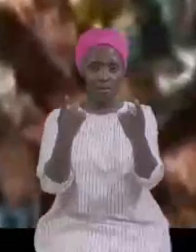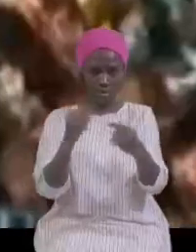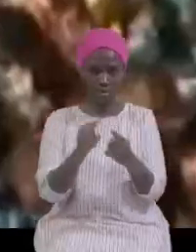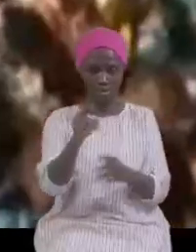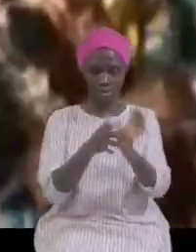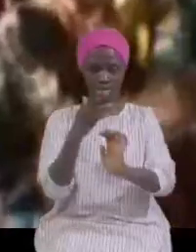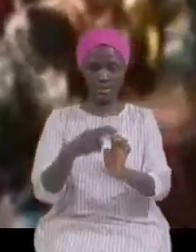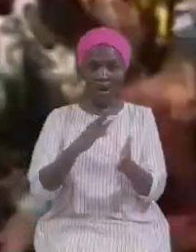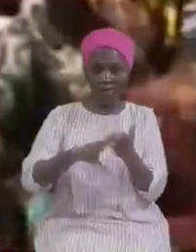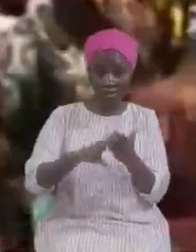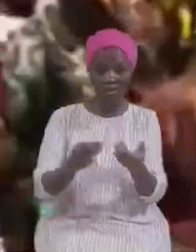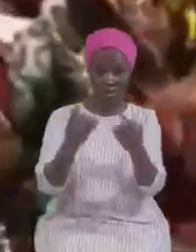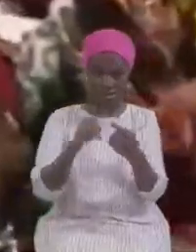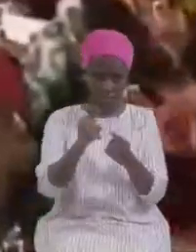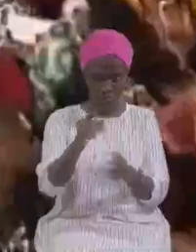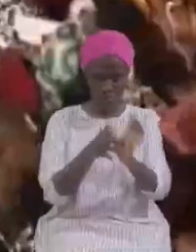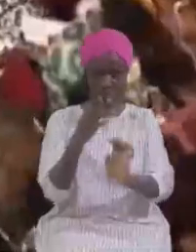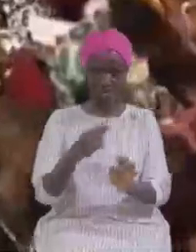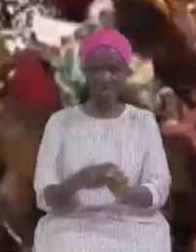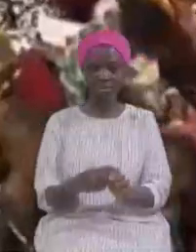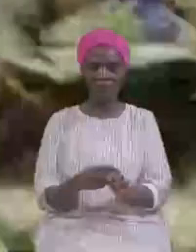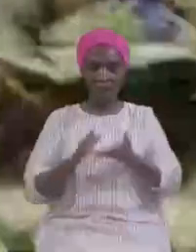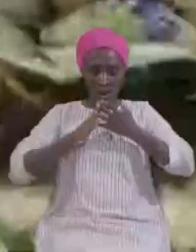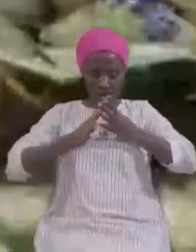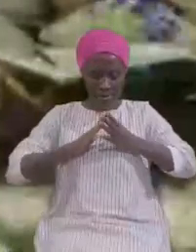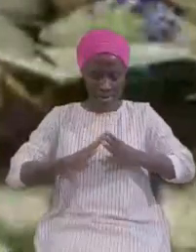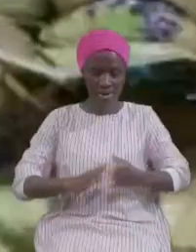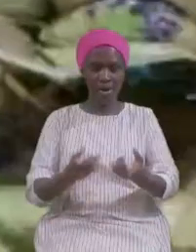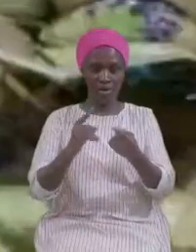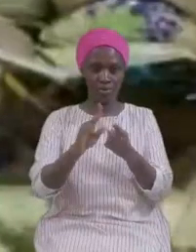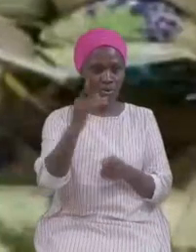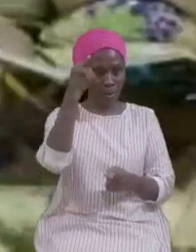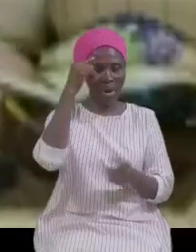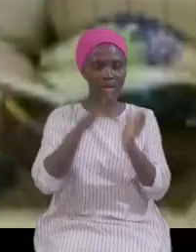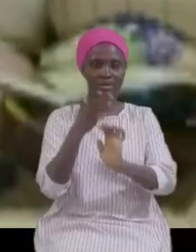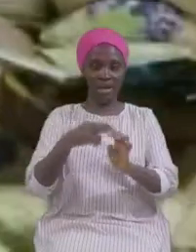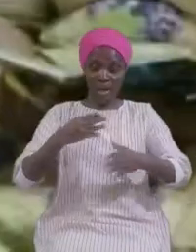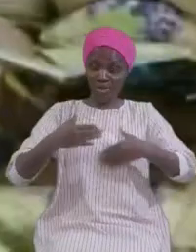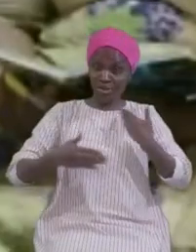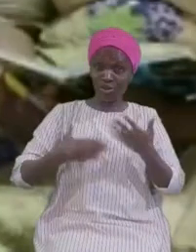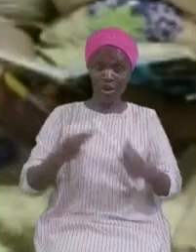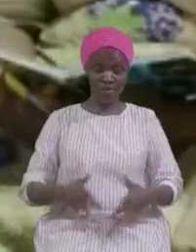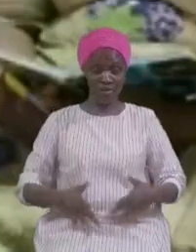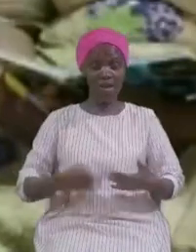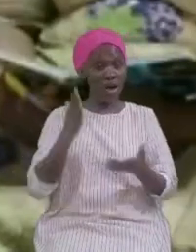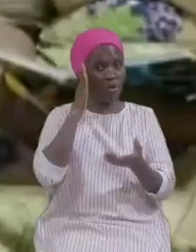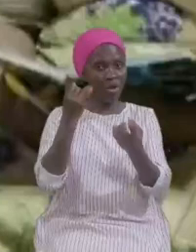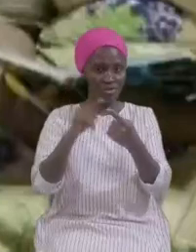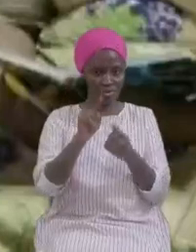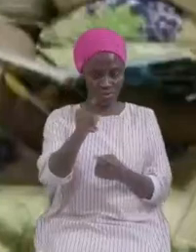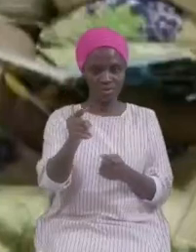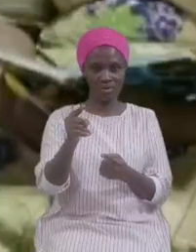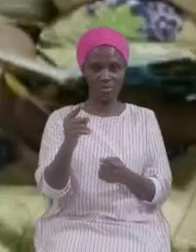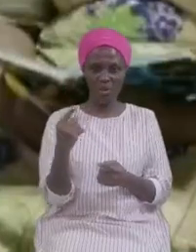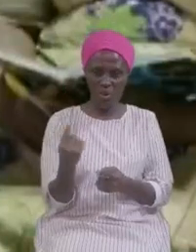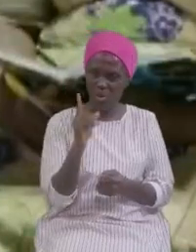le pardon viendra, la paix du cœur viendra, la joie de la vie te parviendra.